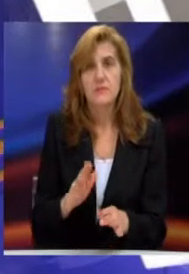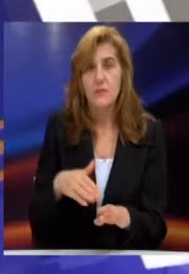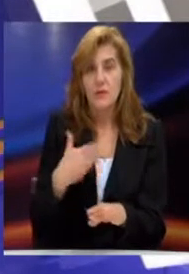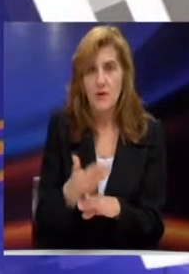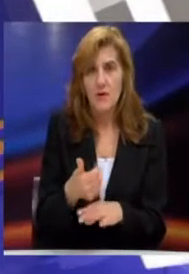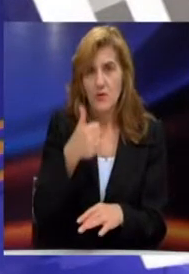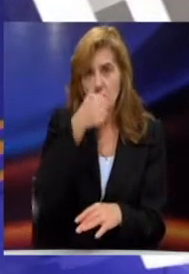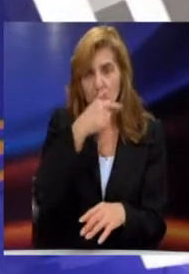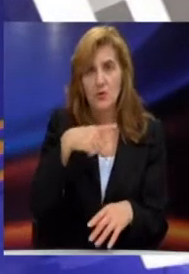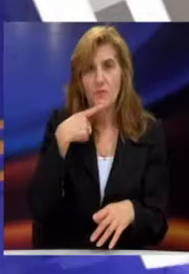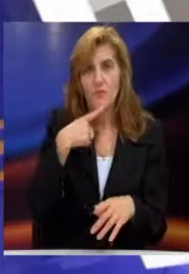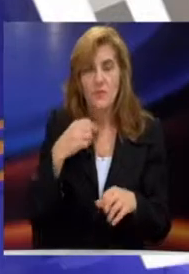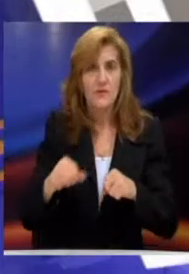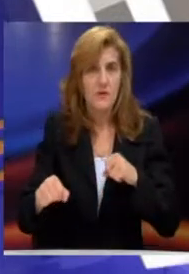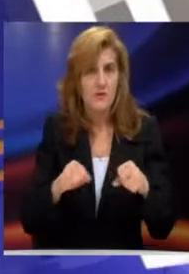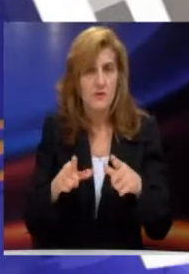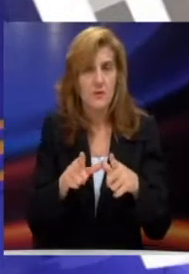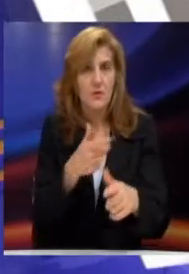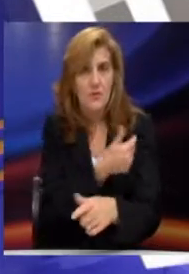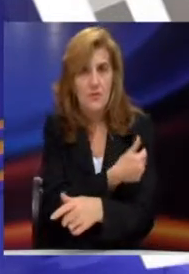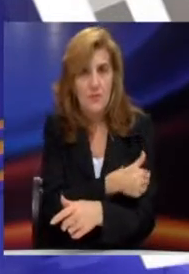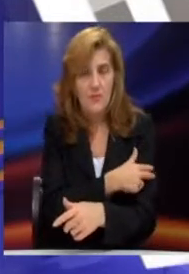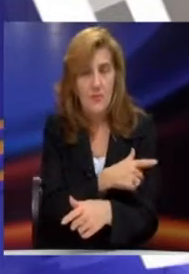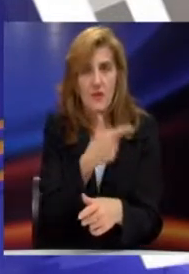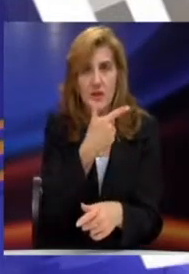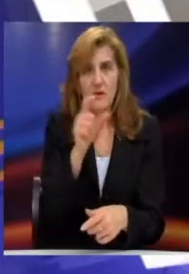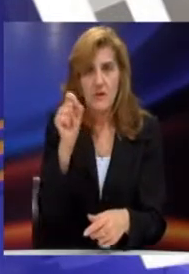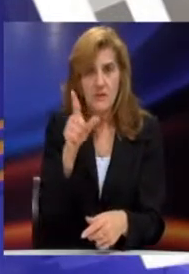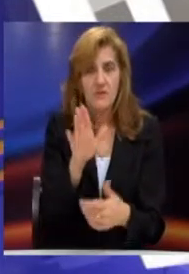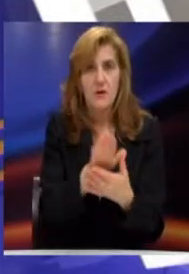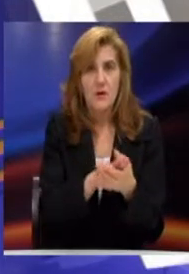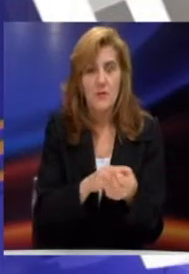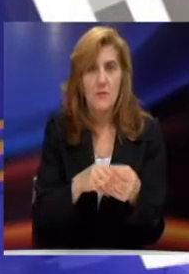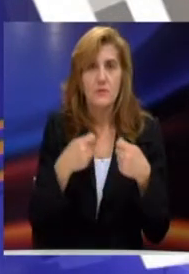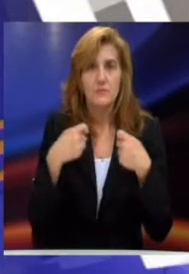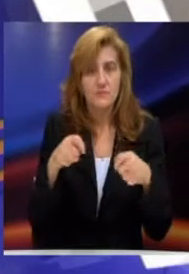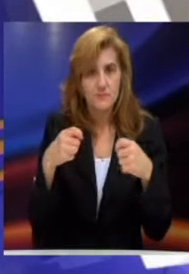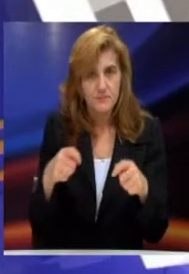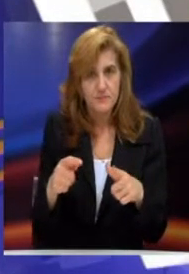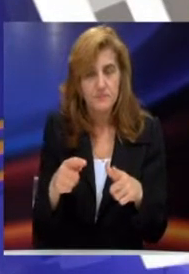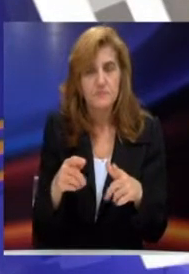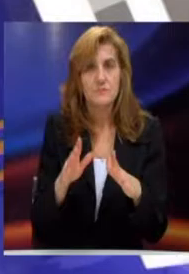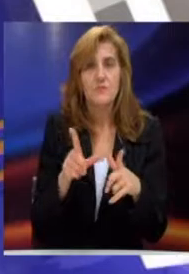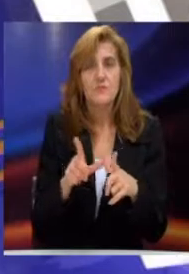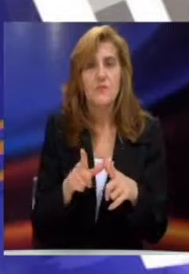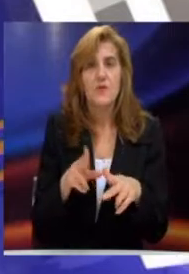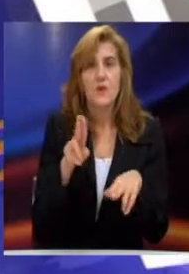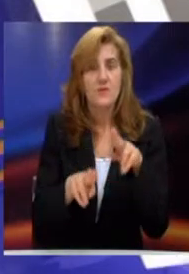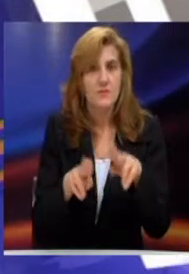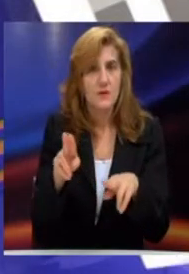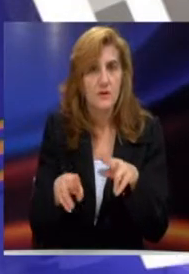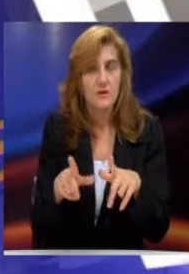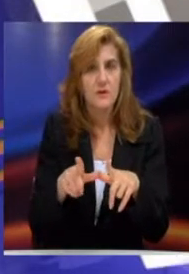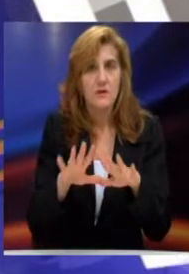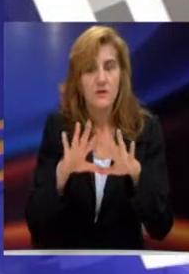Nakon što je prema rečima direktora opšte bolnice doktora Gorana Bićanina 2012. godine otvorena najsavremenija jedinica intenzivnog lečenja, sredstva koje je